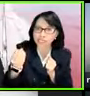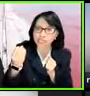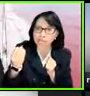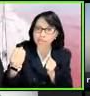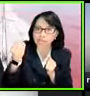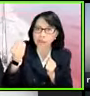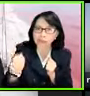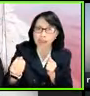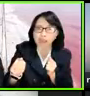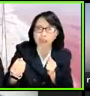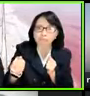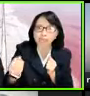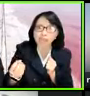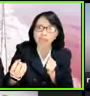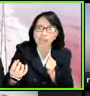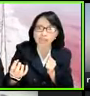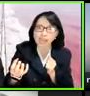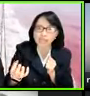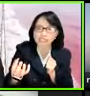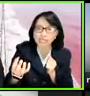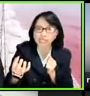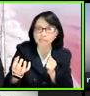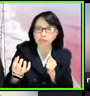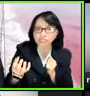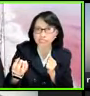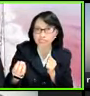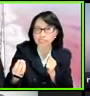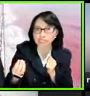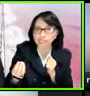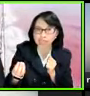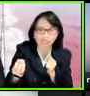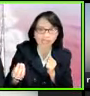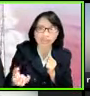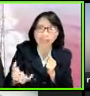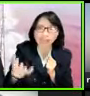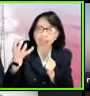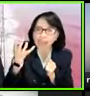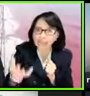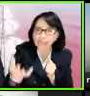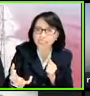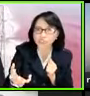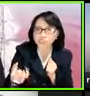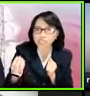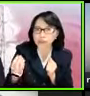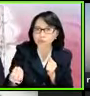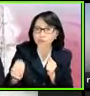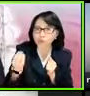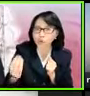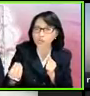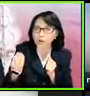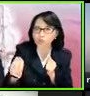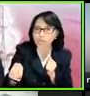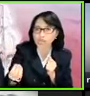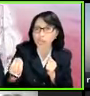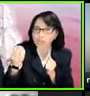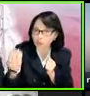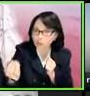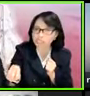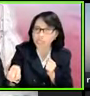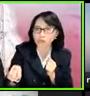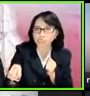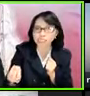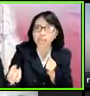Terpendam lama bahkan rahasia yang paling terbesar ada adalah Allah itu menyambut orang-orang